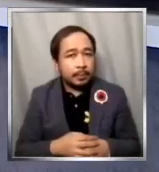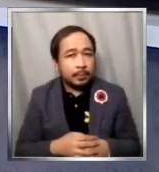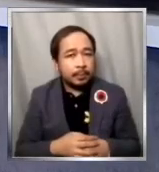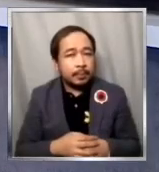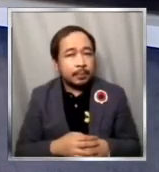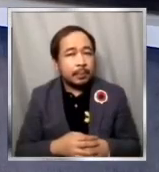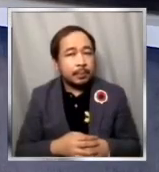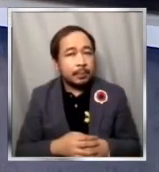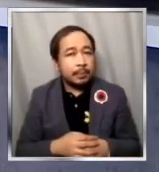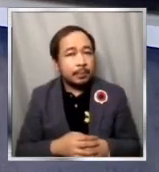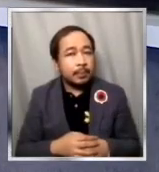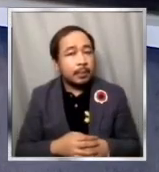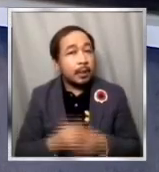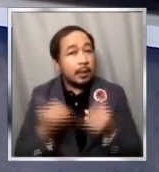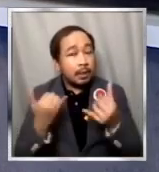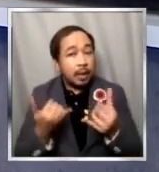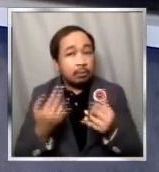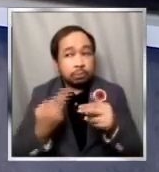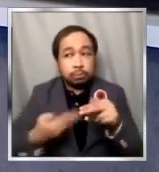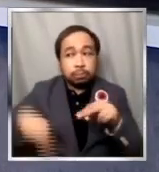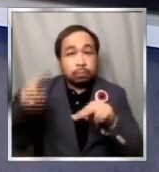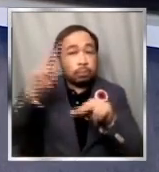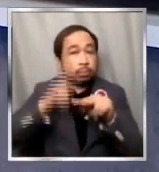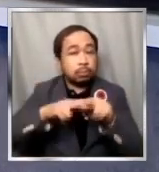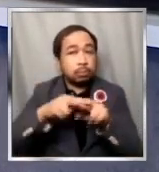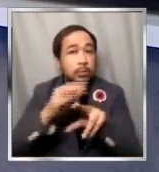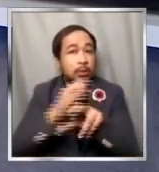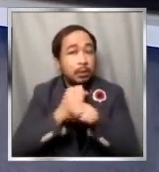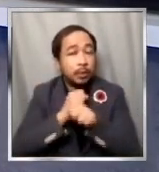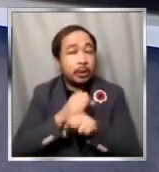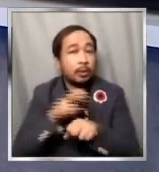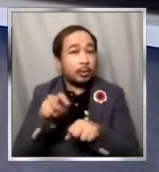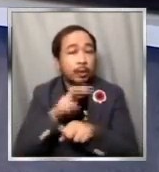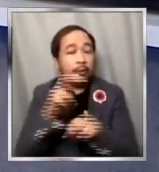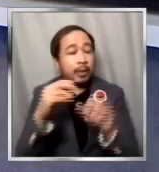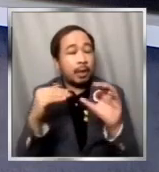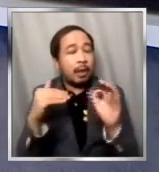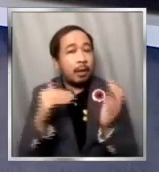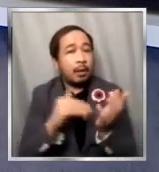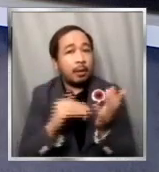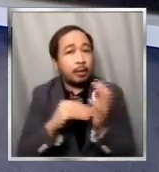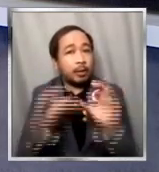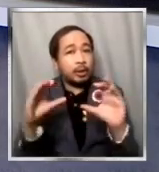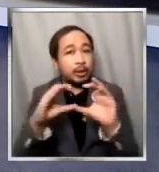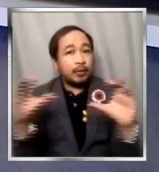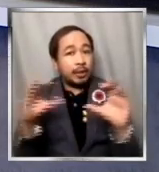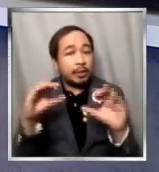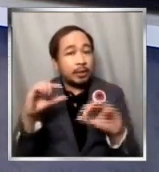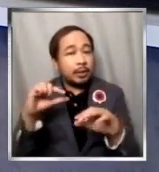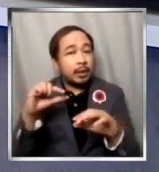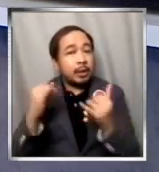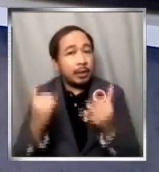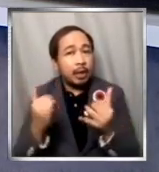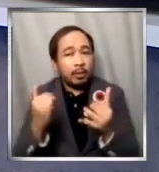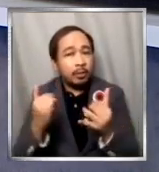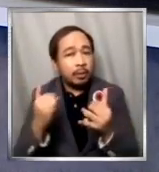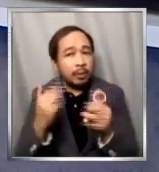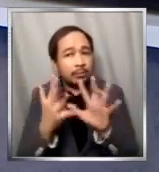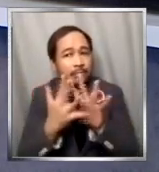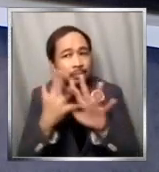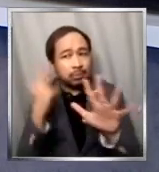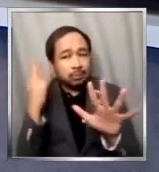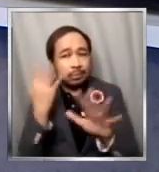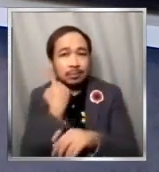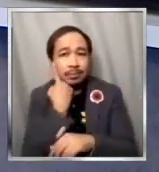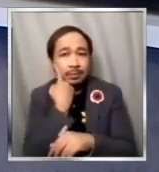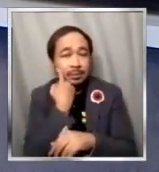Dumoble po ang bilang ng mga kumukuha ng travel at medical certificate sa Quezon City Hall ngayong Disyembre. Yung pila po kanina, umabot na sa